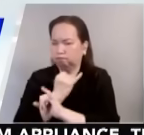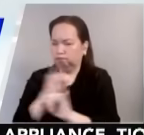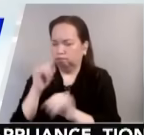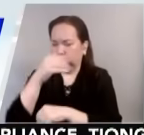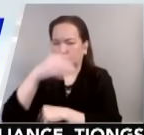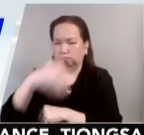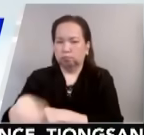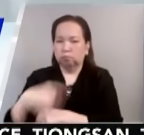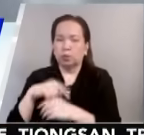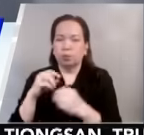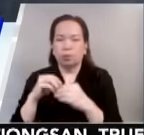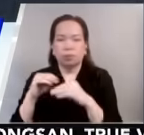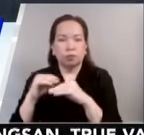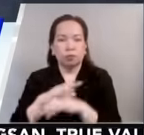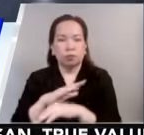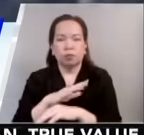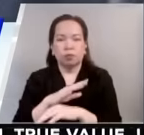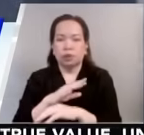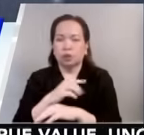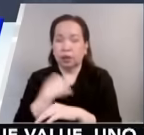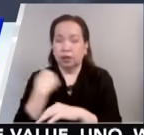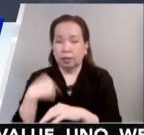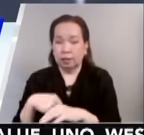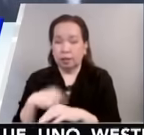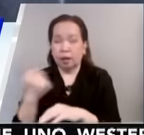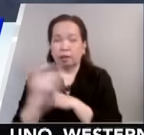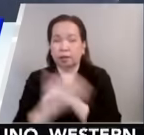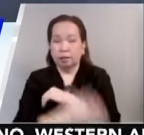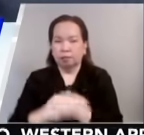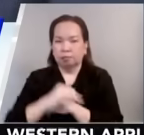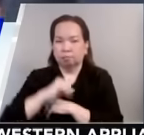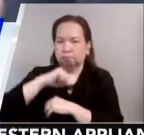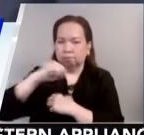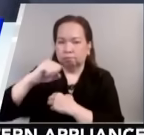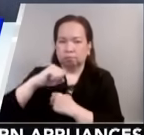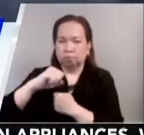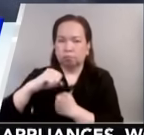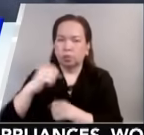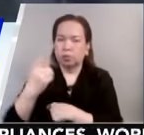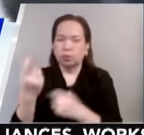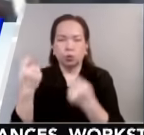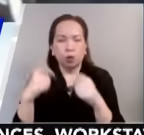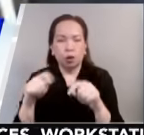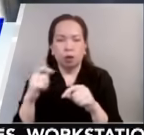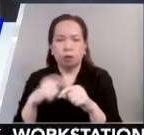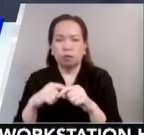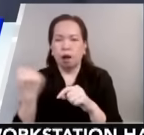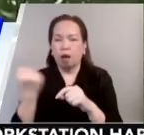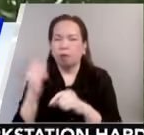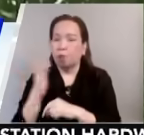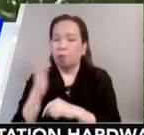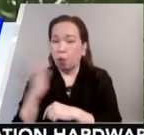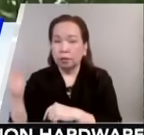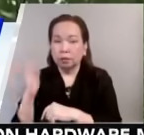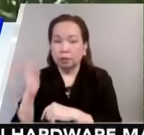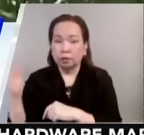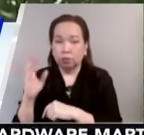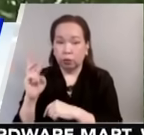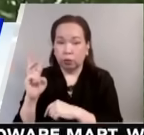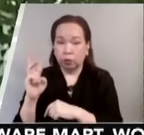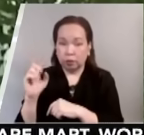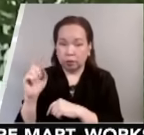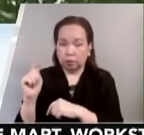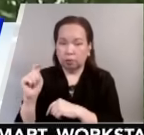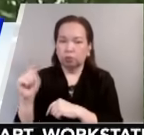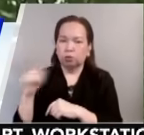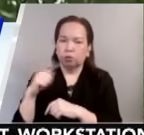ng China sa ibang bansa para labanan ng anyay tangkang mga tag kanluran na supu in ang China